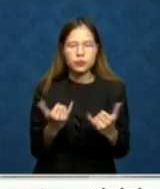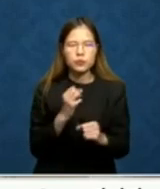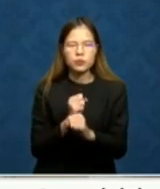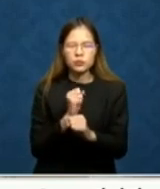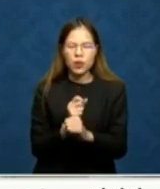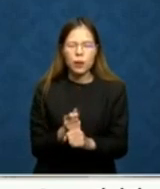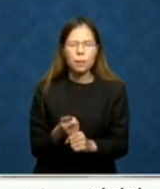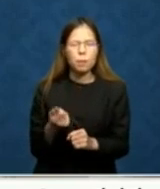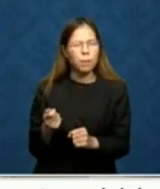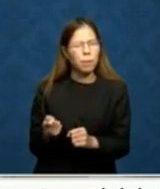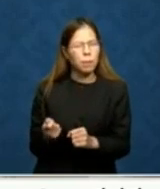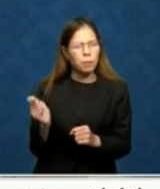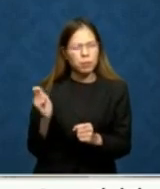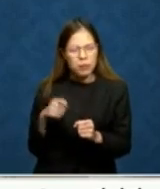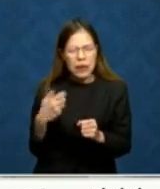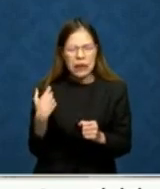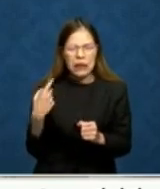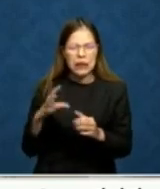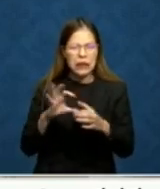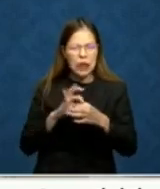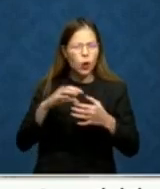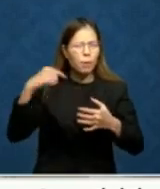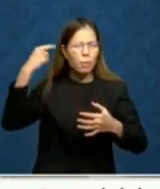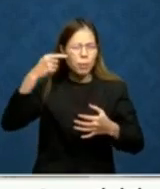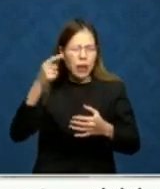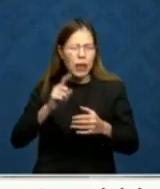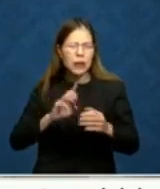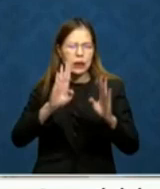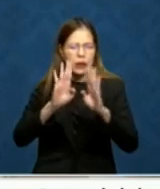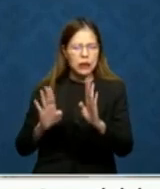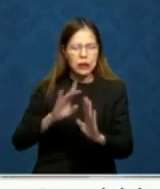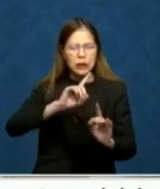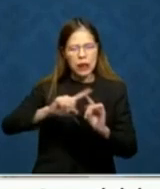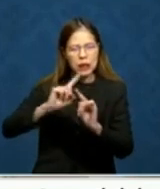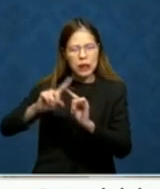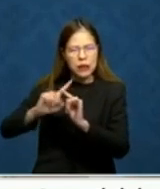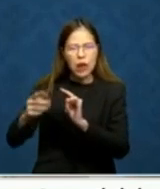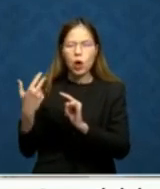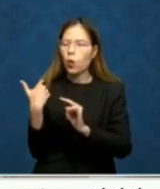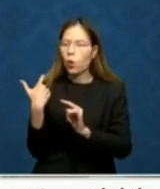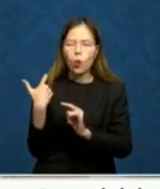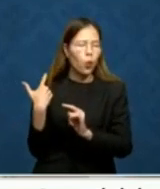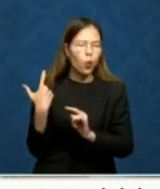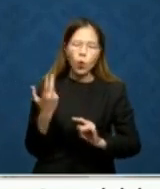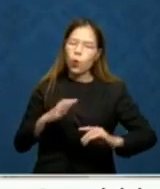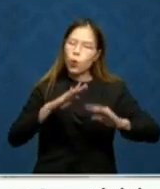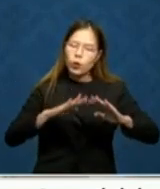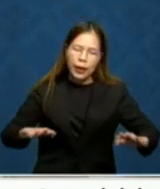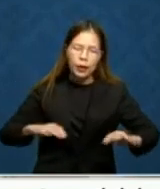ทำความผิดทางเพศในหลายรูปแบบและเป็นการกระทำต่อบุคคลทุกเพศทุกวัย